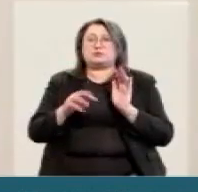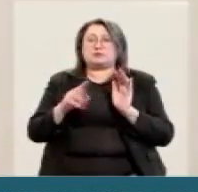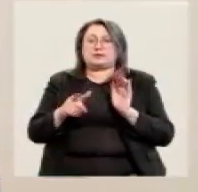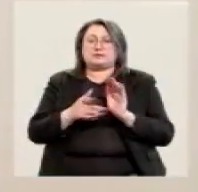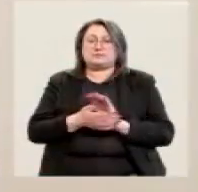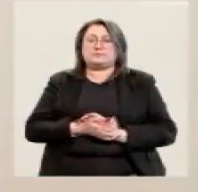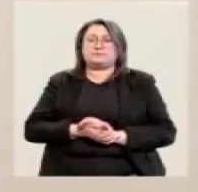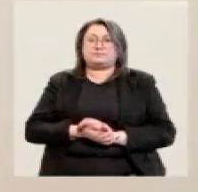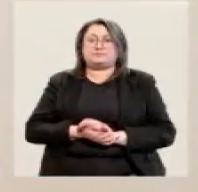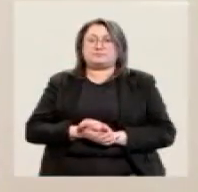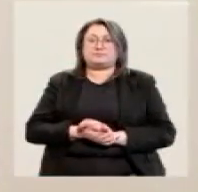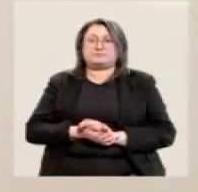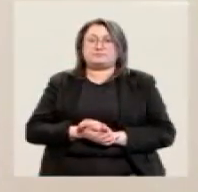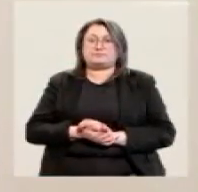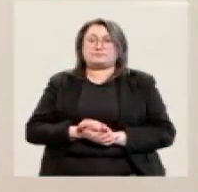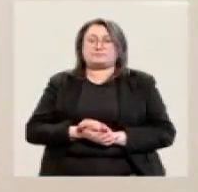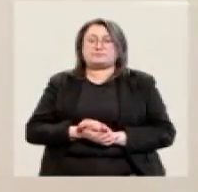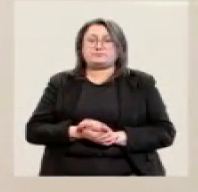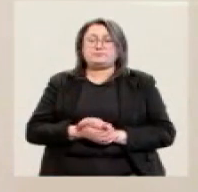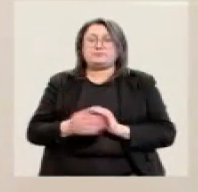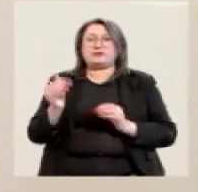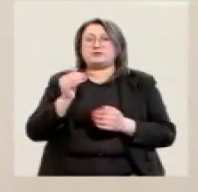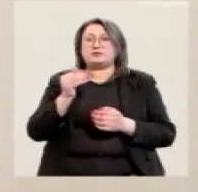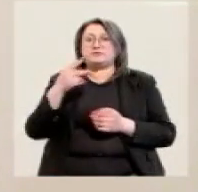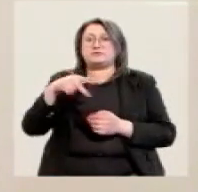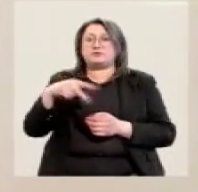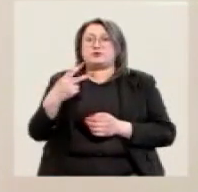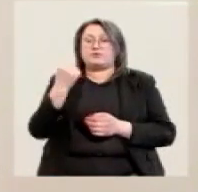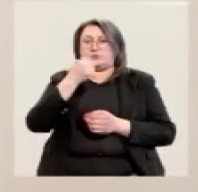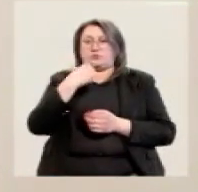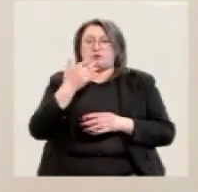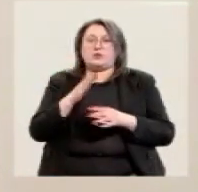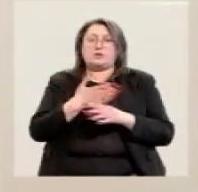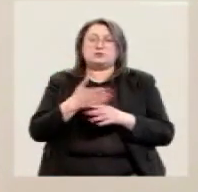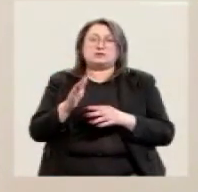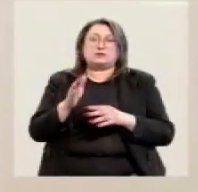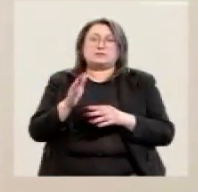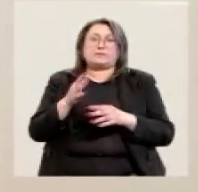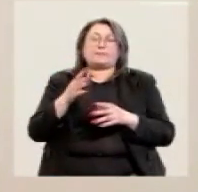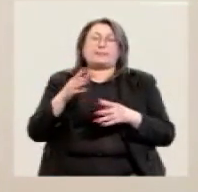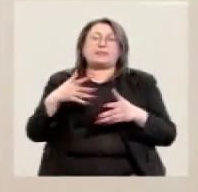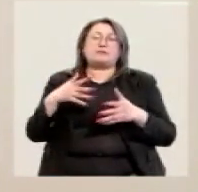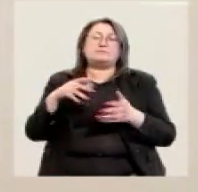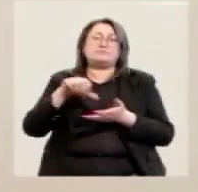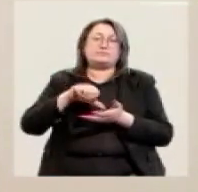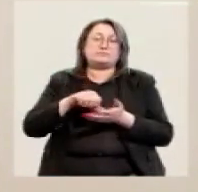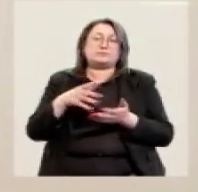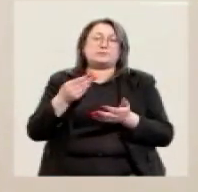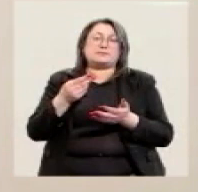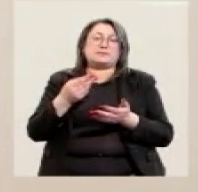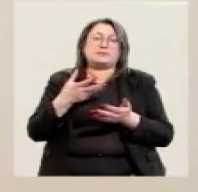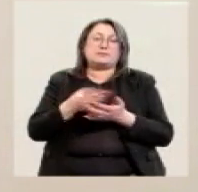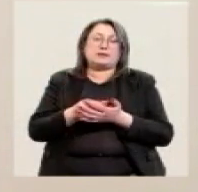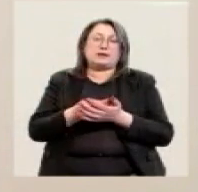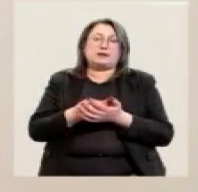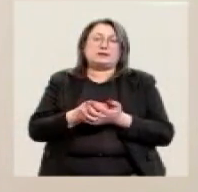Феврале 22 года отделом было инициировано внесение изменений в решение маслихата. 2022 жылғы ақпанда